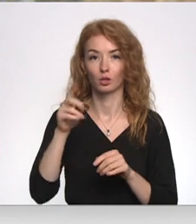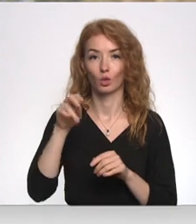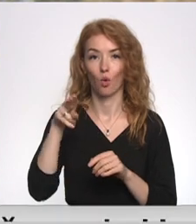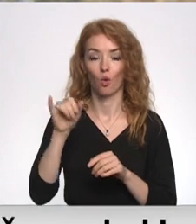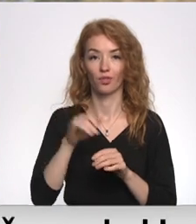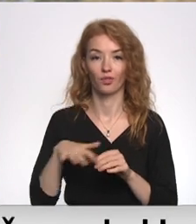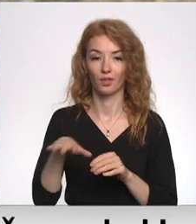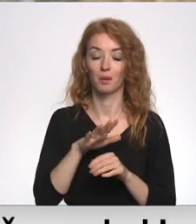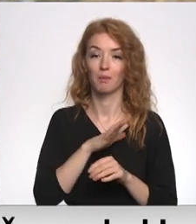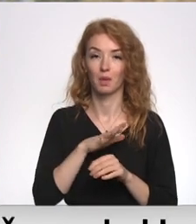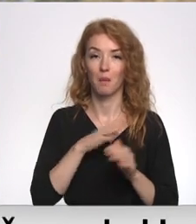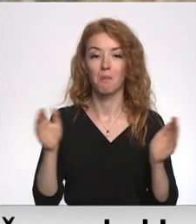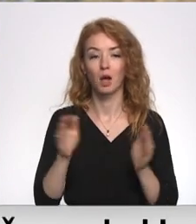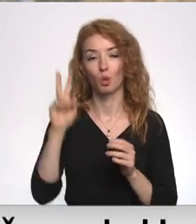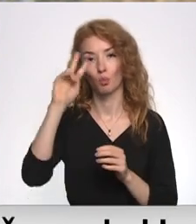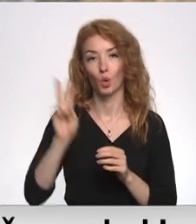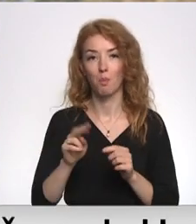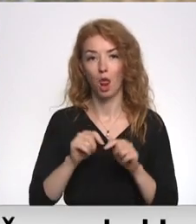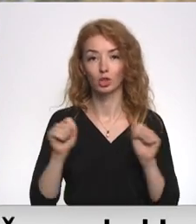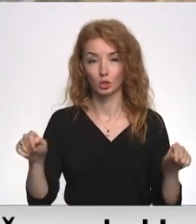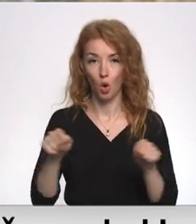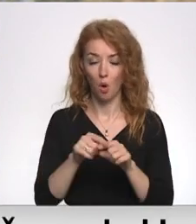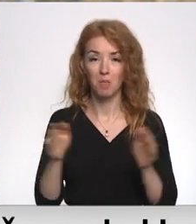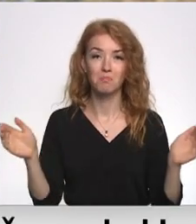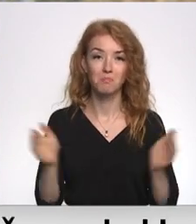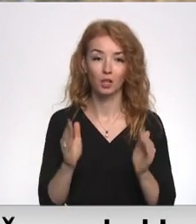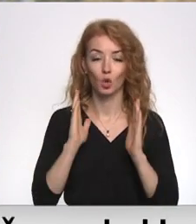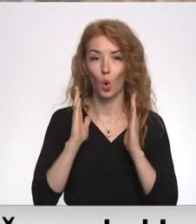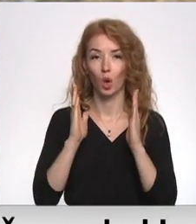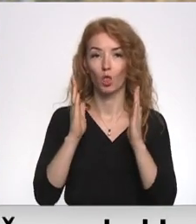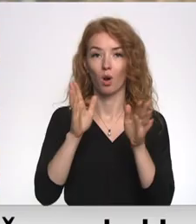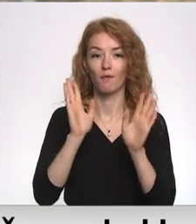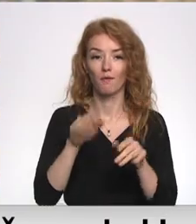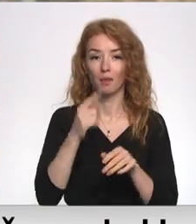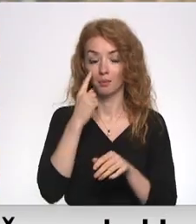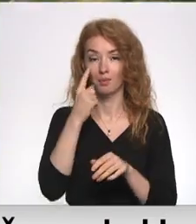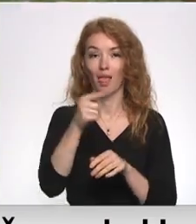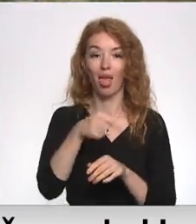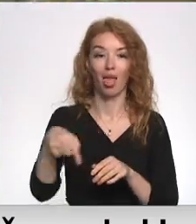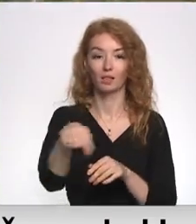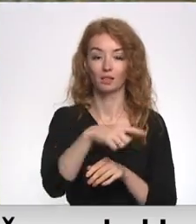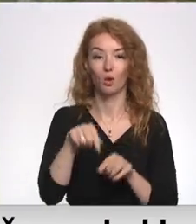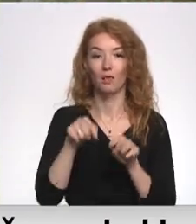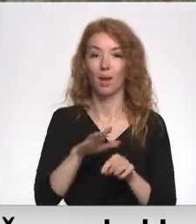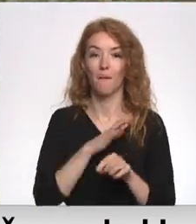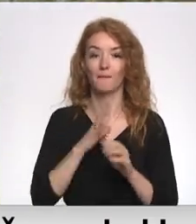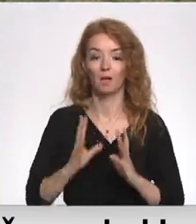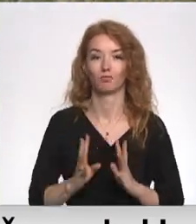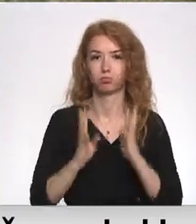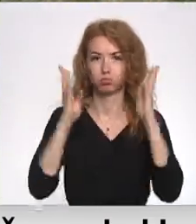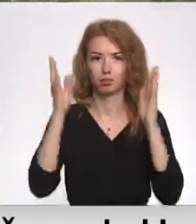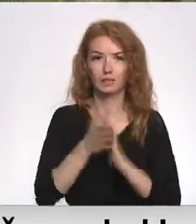bija tāda neliela pludmales zona, neliels koridoriņš, kur varēja ieraudzīt ezeru. Tā bija niedru